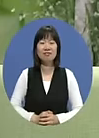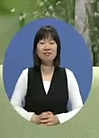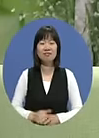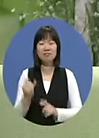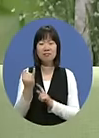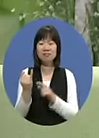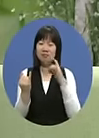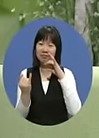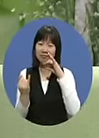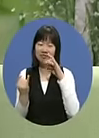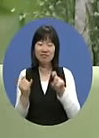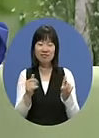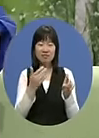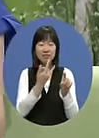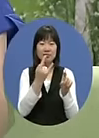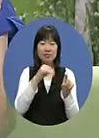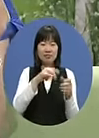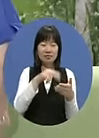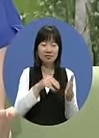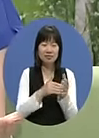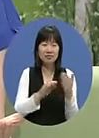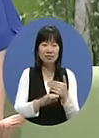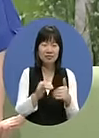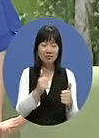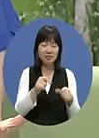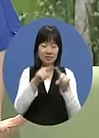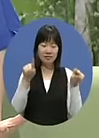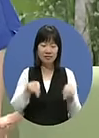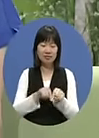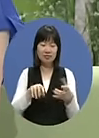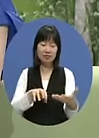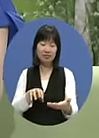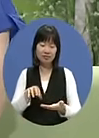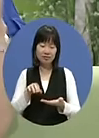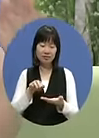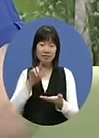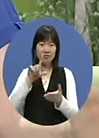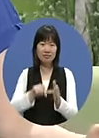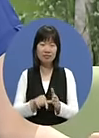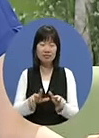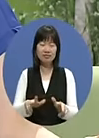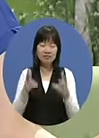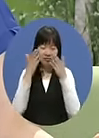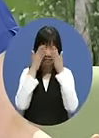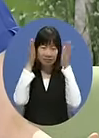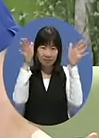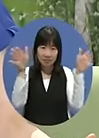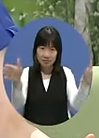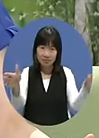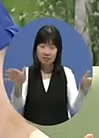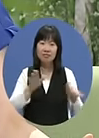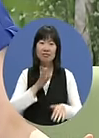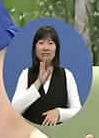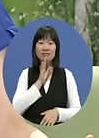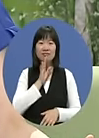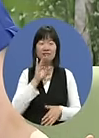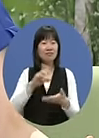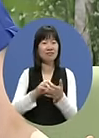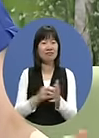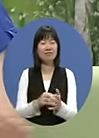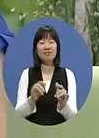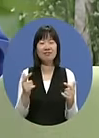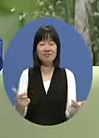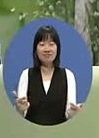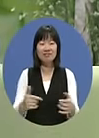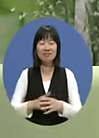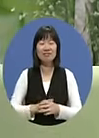궁금해요. 10회독을 딱 하고 나서 시험지를 딱 받아들었을 때 이게 쫙 보이던가요? 큰 그림이? 아, 그 정도는